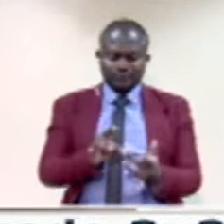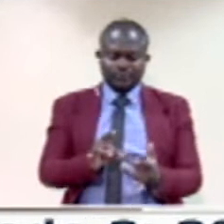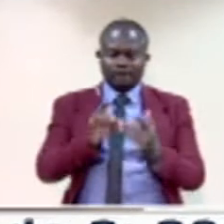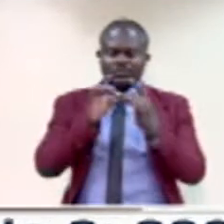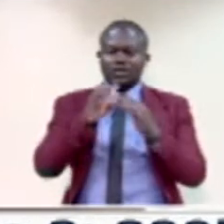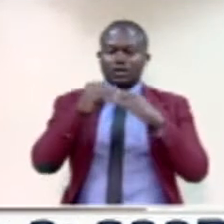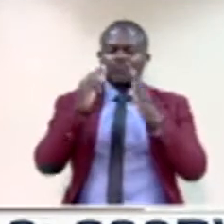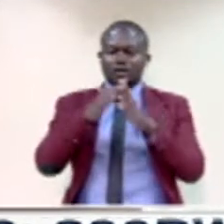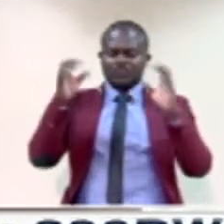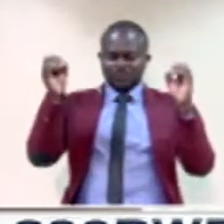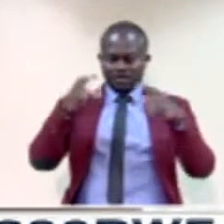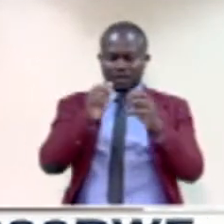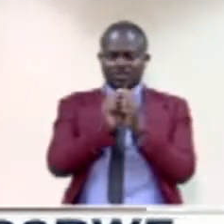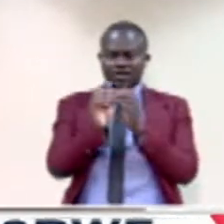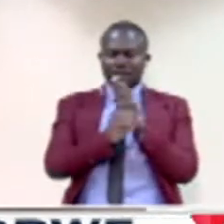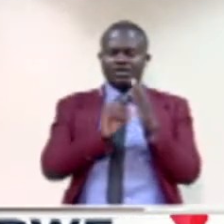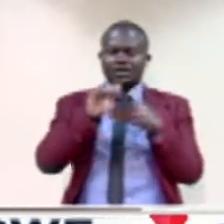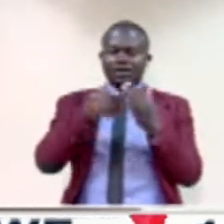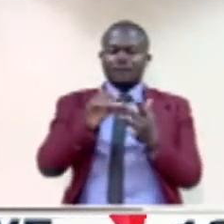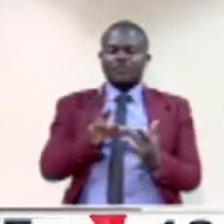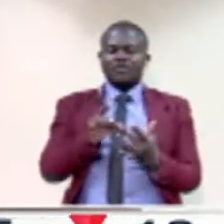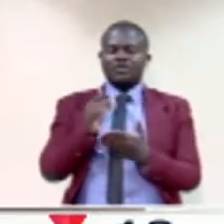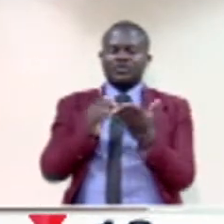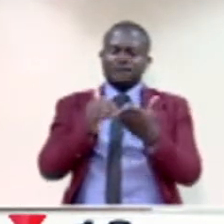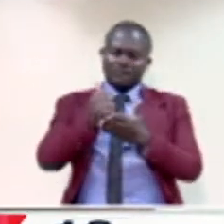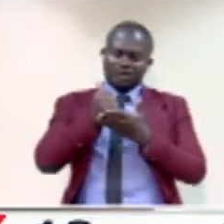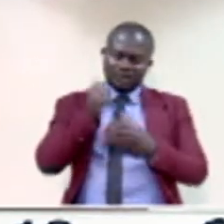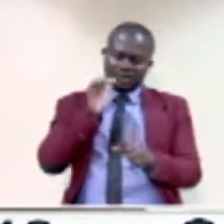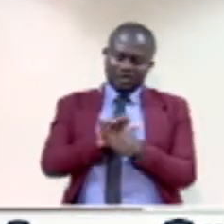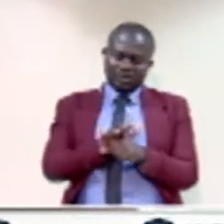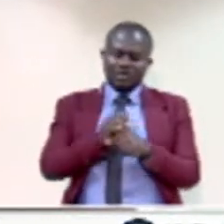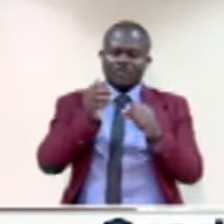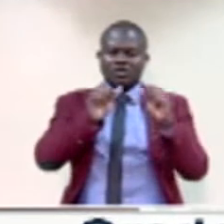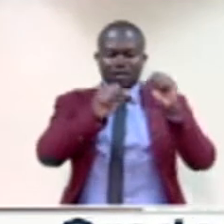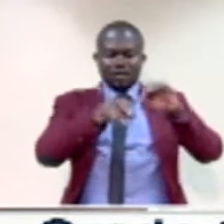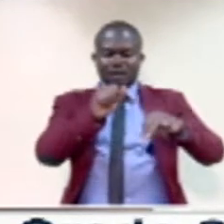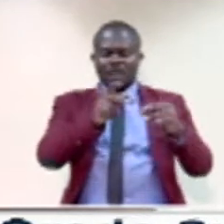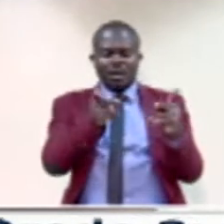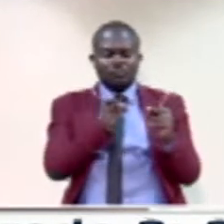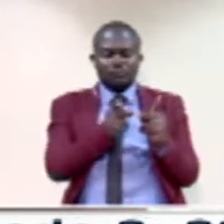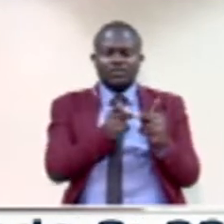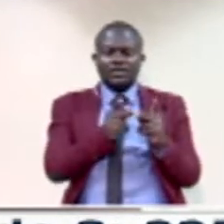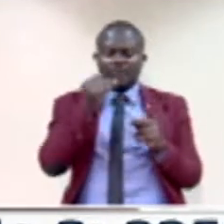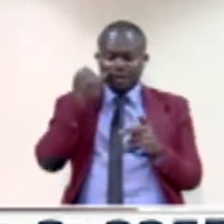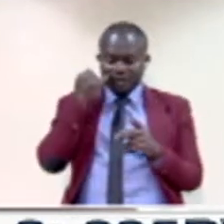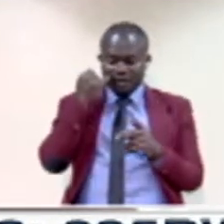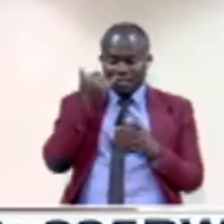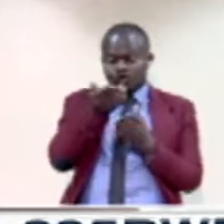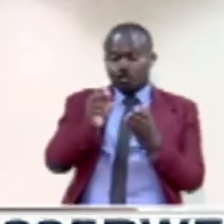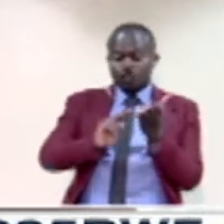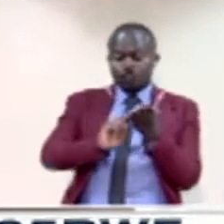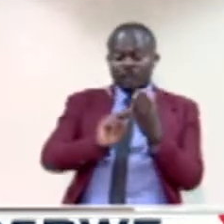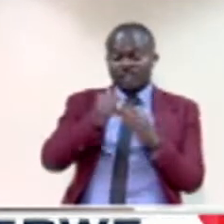ubuyobozi bw'umujyi wa Kigali n'akarere by'umwihariko baradufashije, baduha stock ya emergency iyo twifashisha